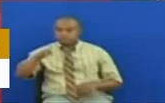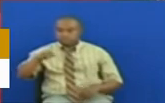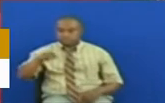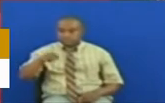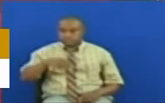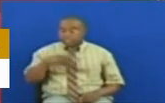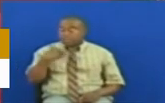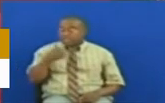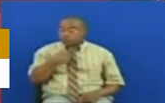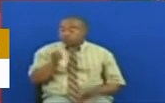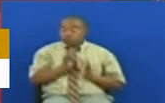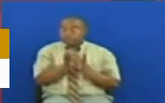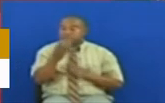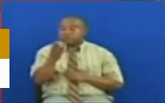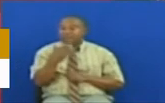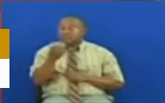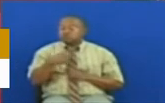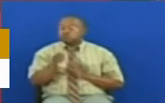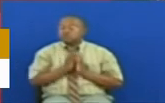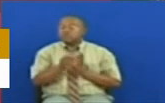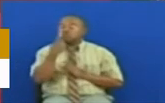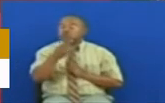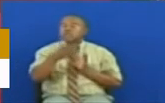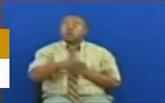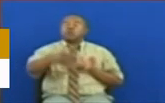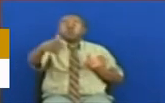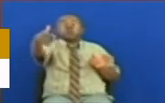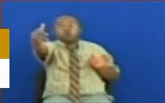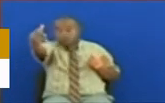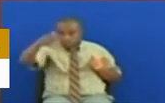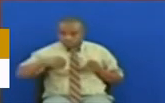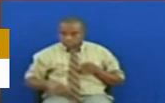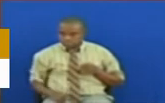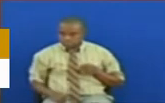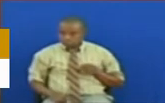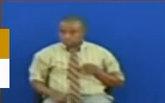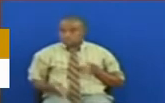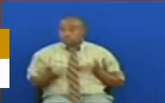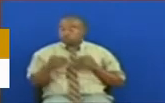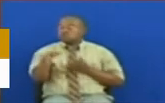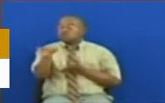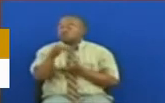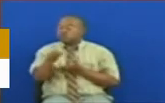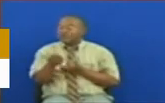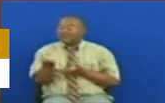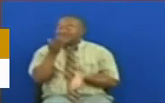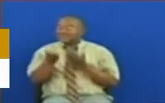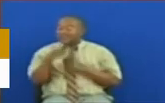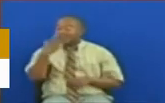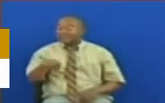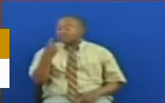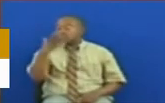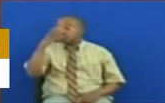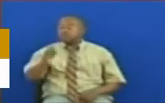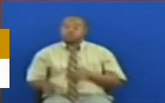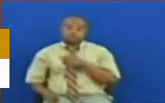kununua meli tatu, tukanunua meli moja ambayo itakuwa na uwezo wa kuvua angalau tani 150,000. Tungefanya kitu